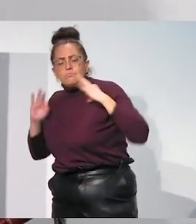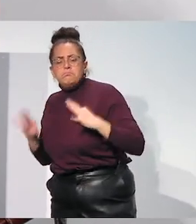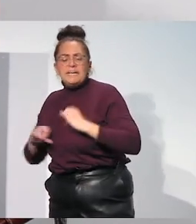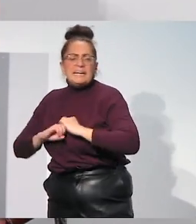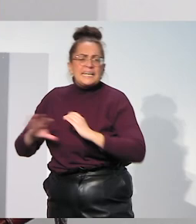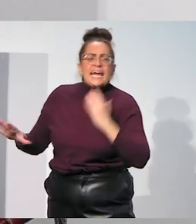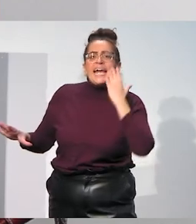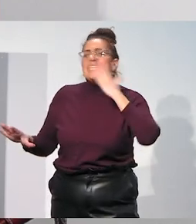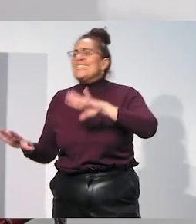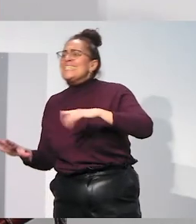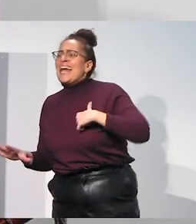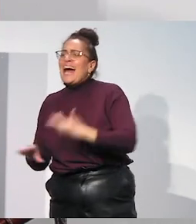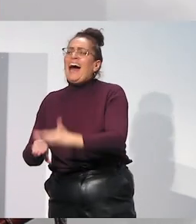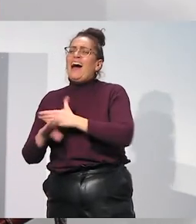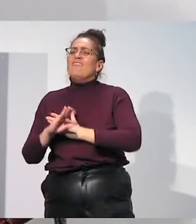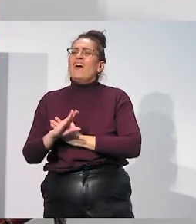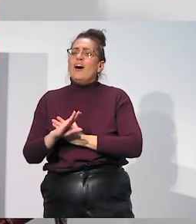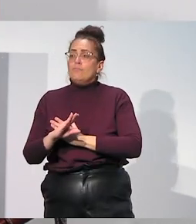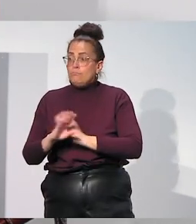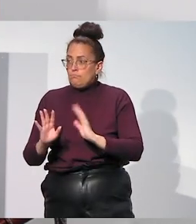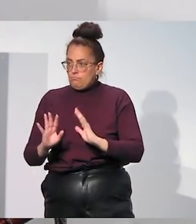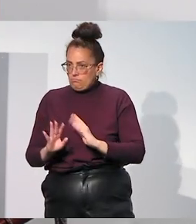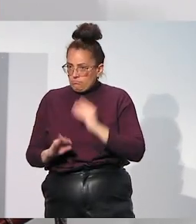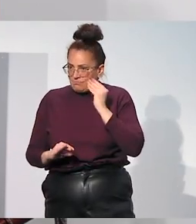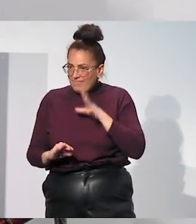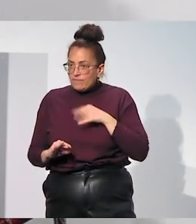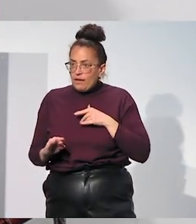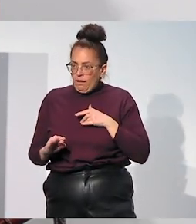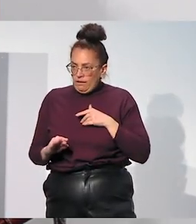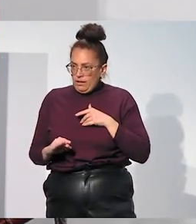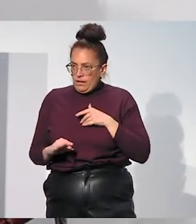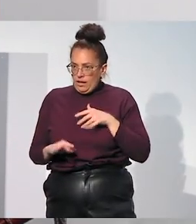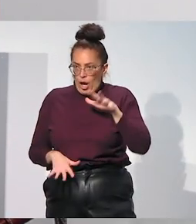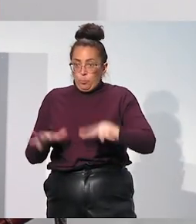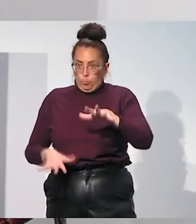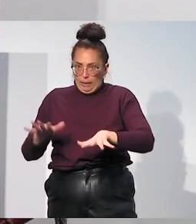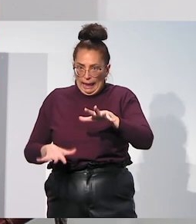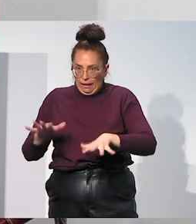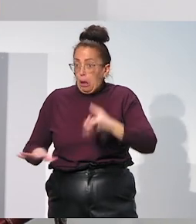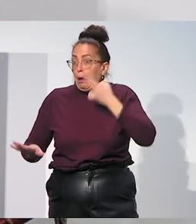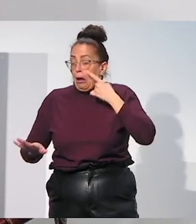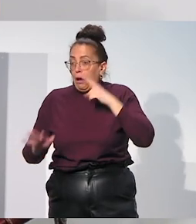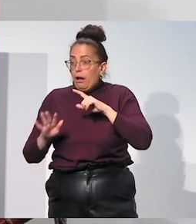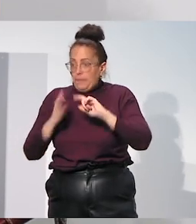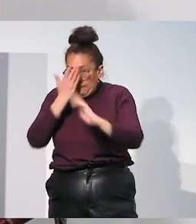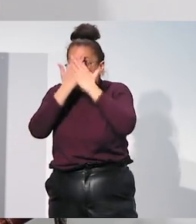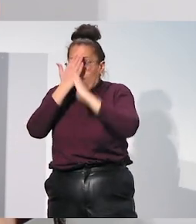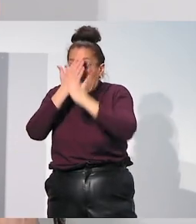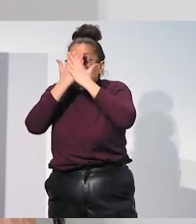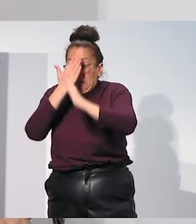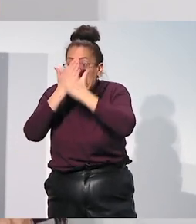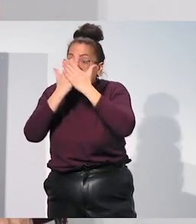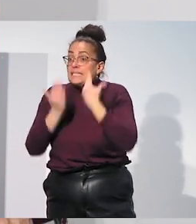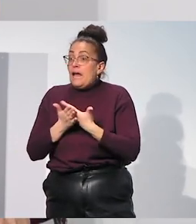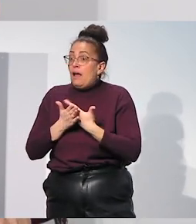au chantier, je suis à tâtons, voilà. Je travaille à tâtons, je tâte, au